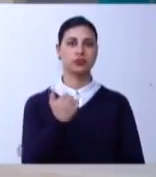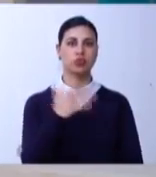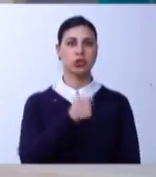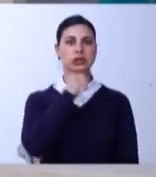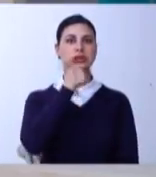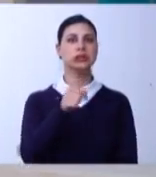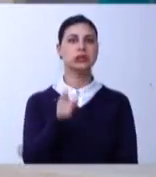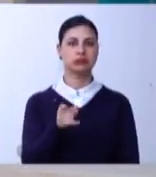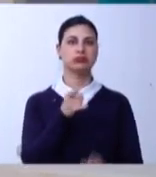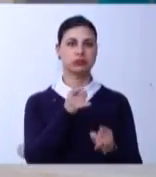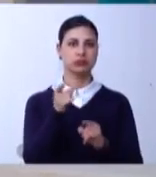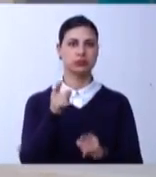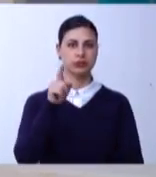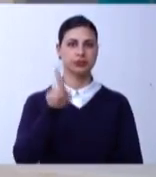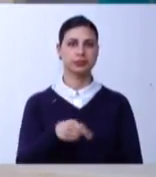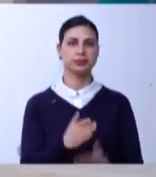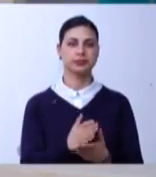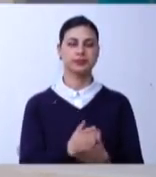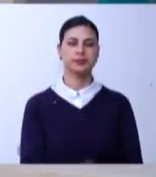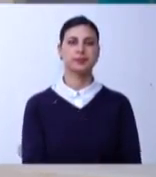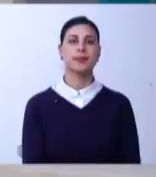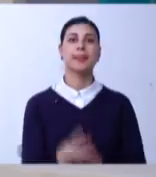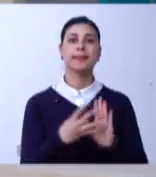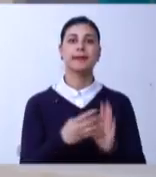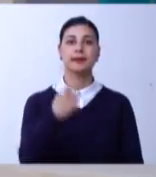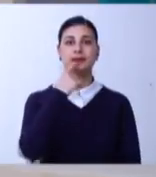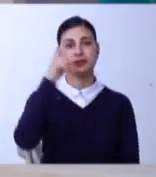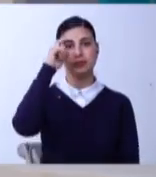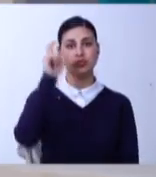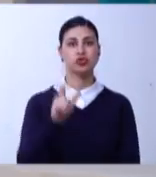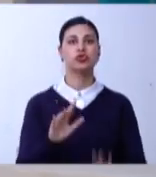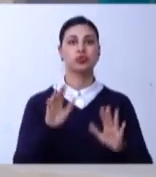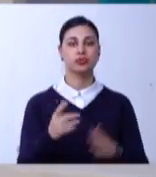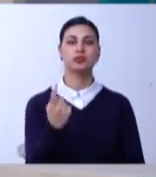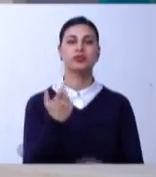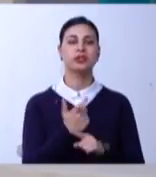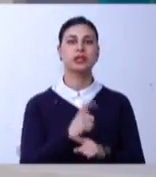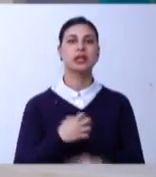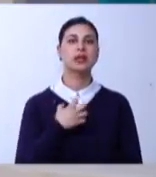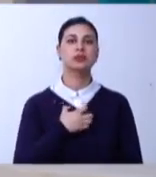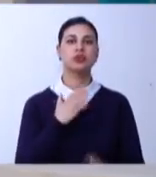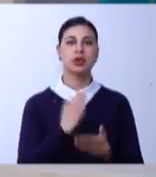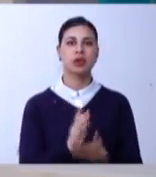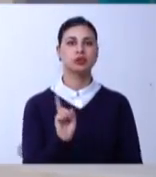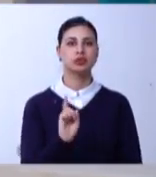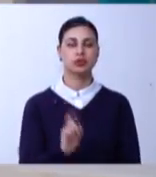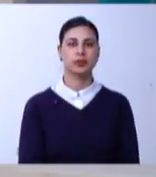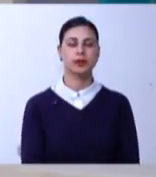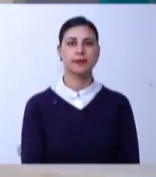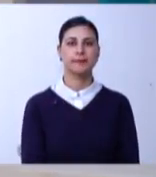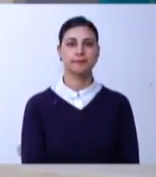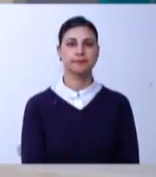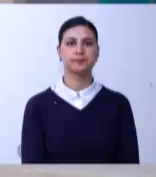დიდ ასაკზეა საუბარი. 9 წლის ბიჭის შემთხვევაში პირველი და ძალიან მნიშვნელოვანი არის, რომ